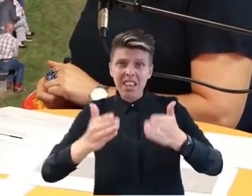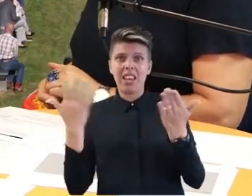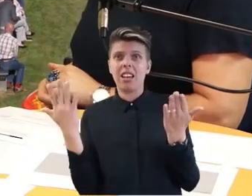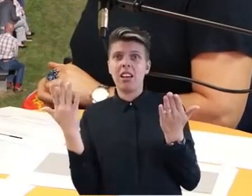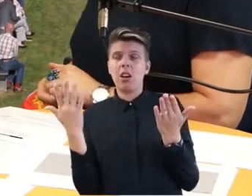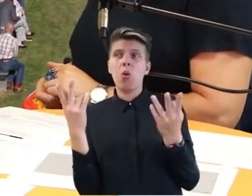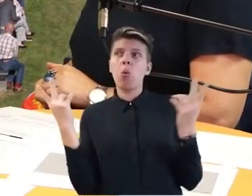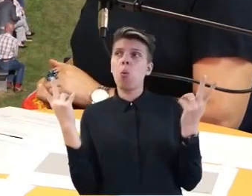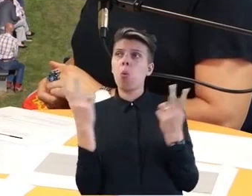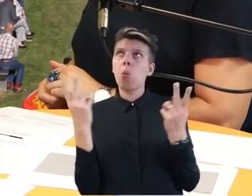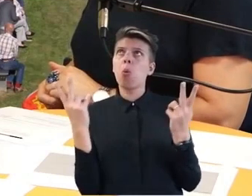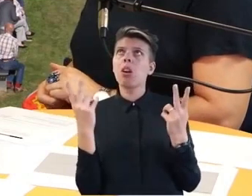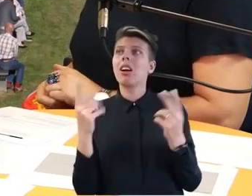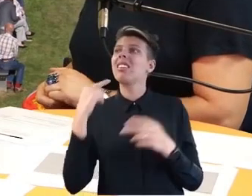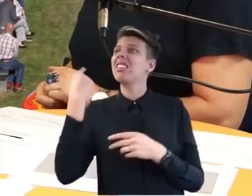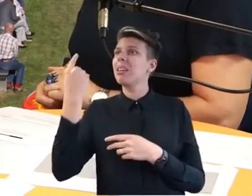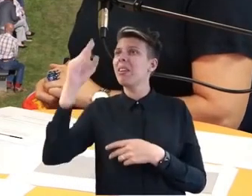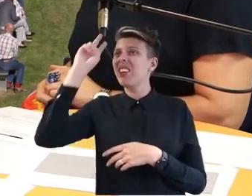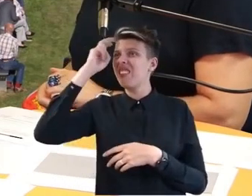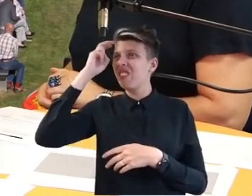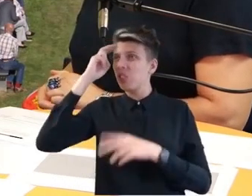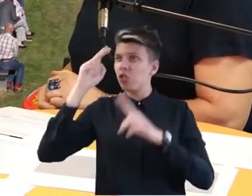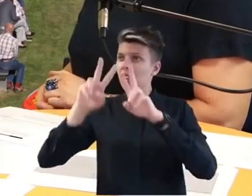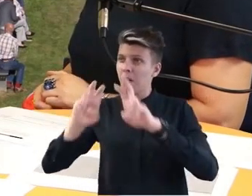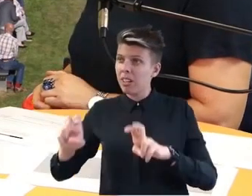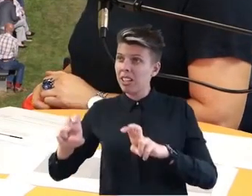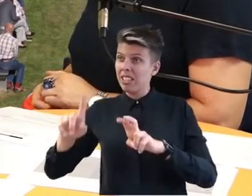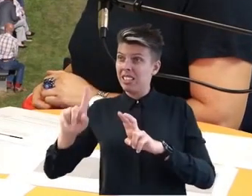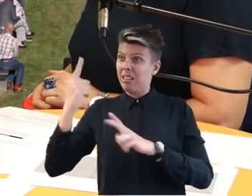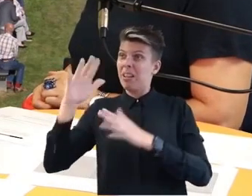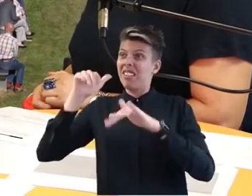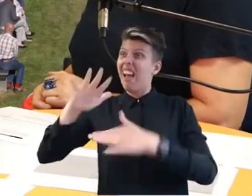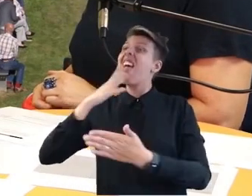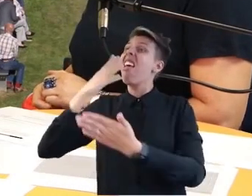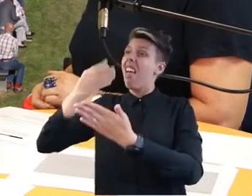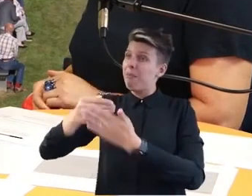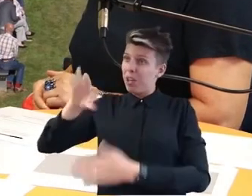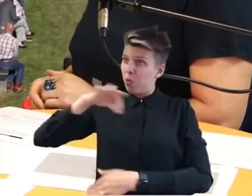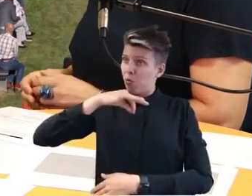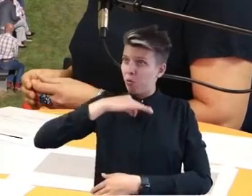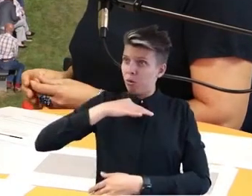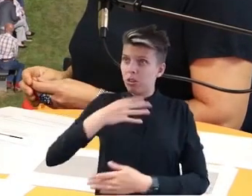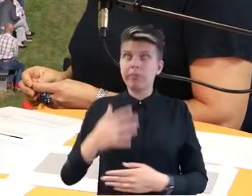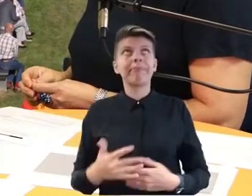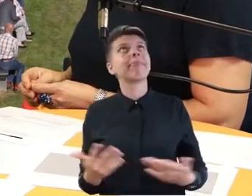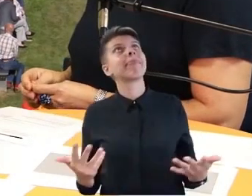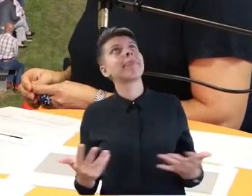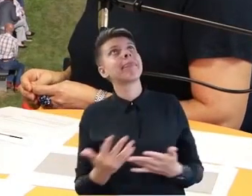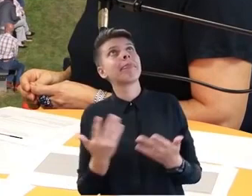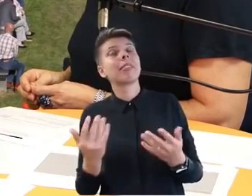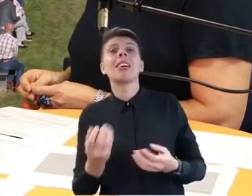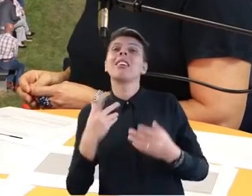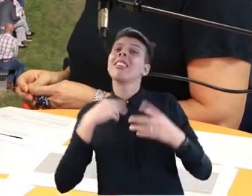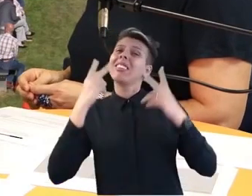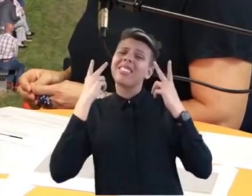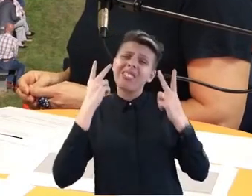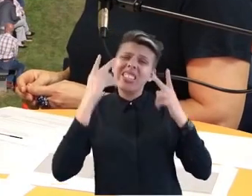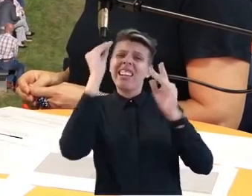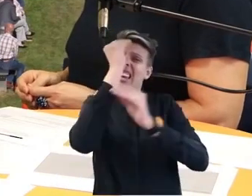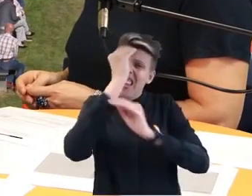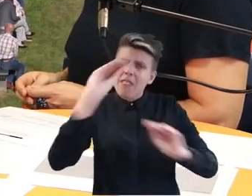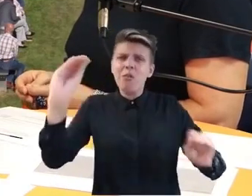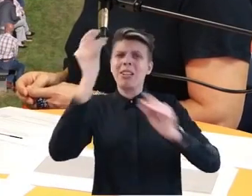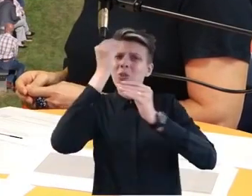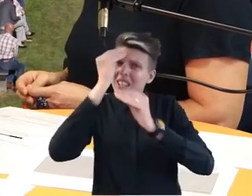sicht besonders empfehlenswert ist ja wie schon gesagt also informationen informationen informationen